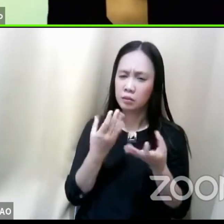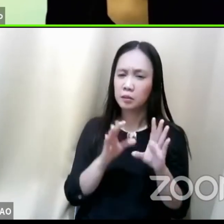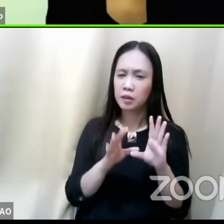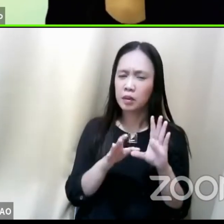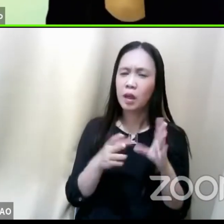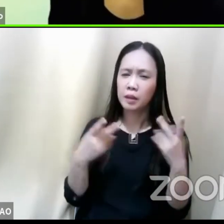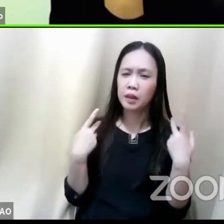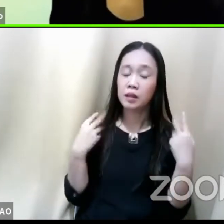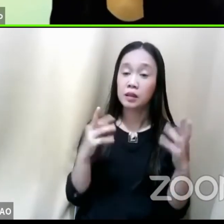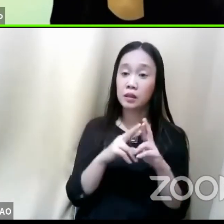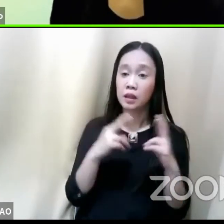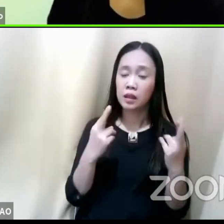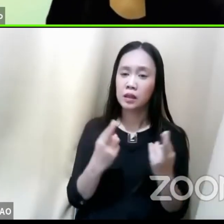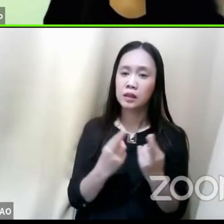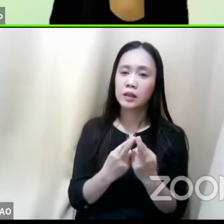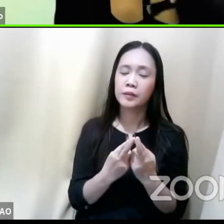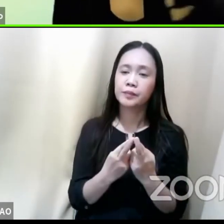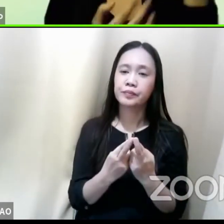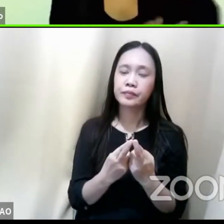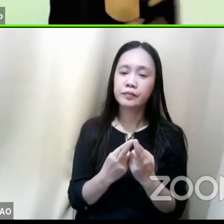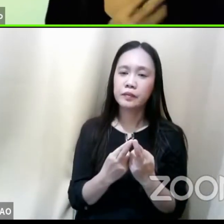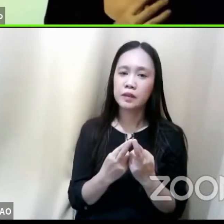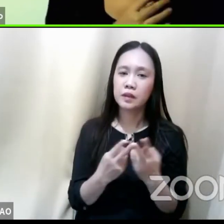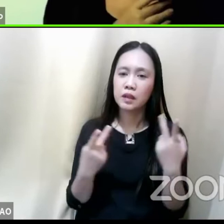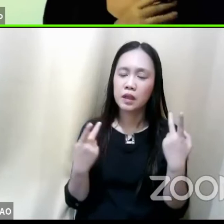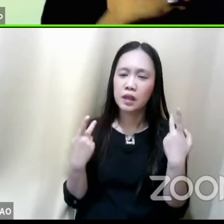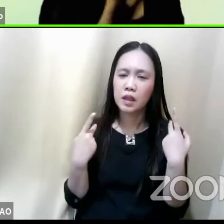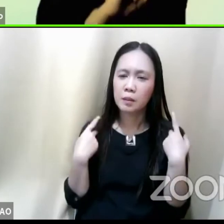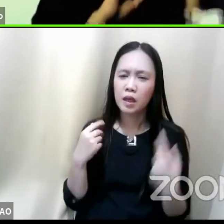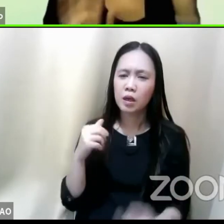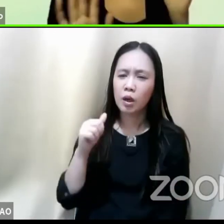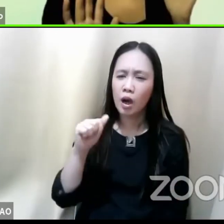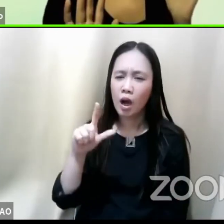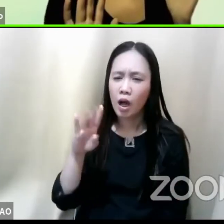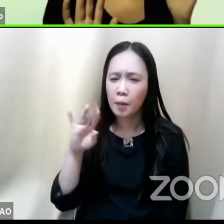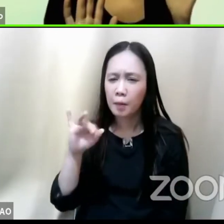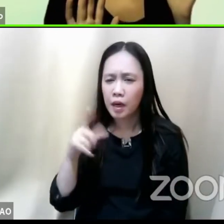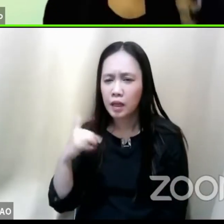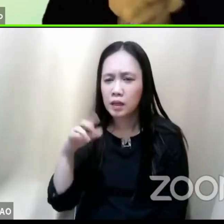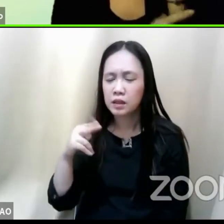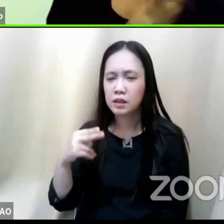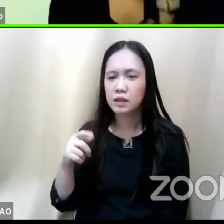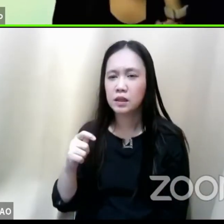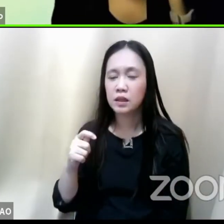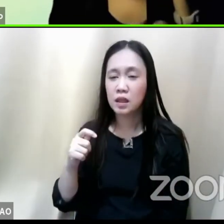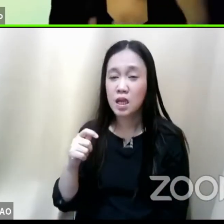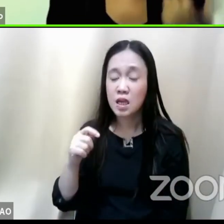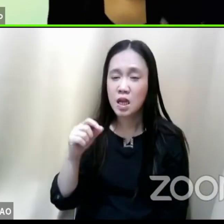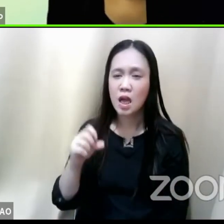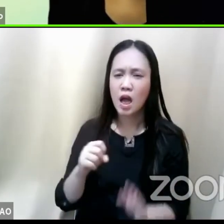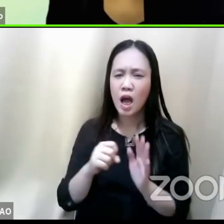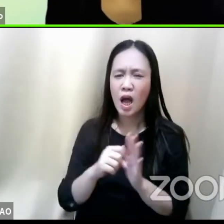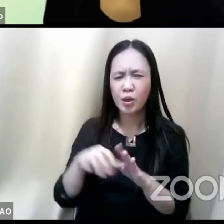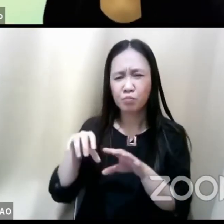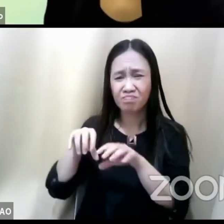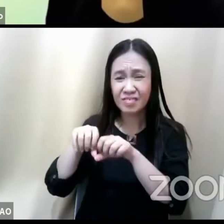isang kamag-anak na meron siyang Albright syndrome. So, kahit madali lang siya, nababasag yung buto